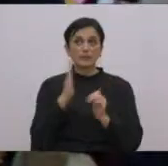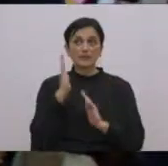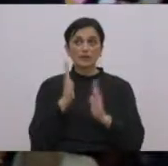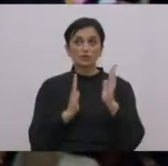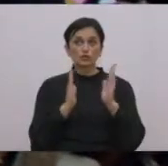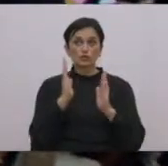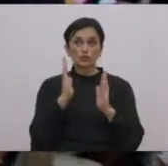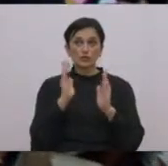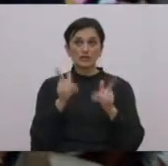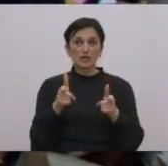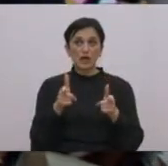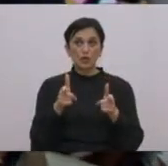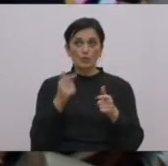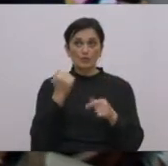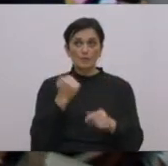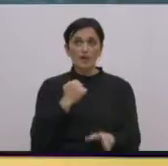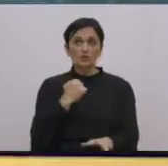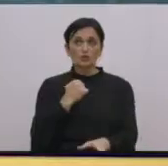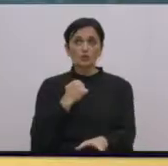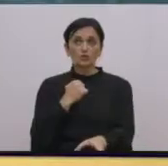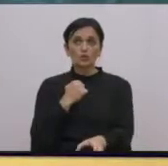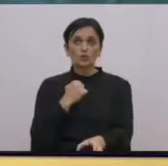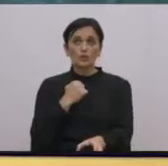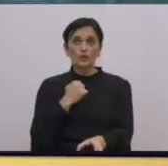șaubis, ce nimu șaubis, ce nimu